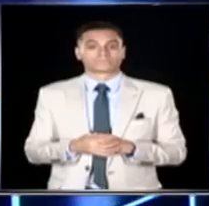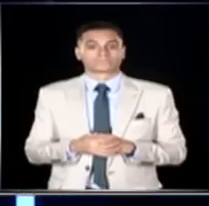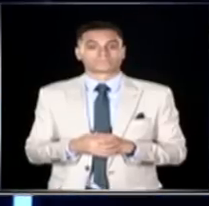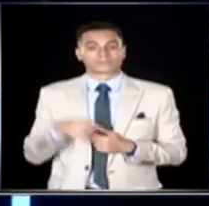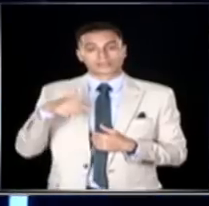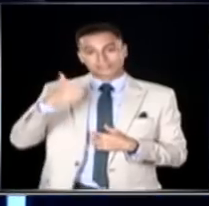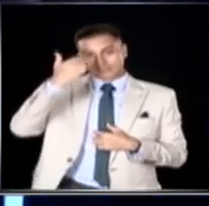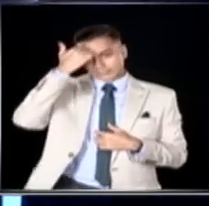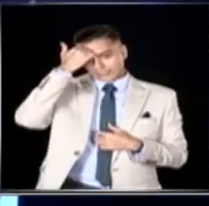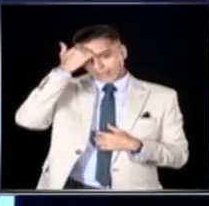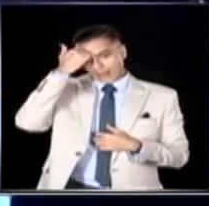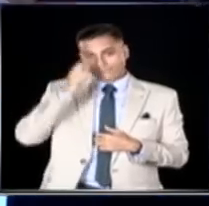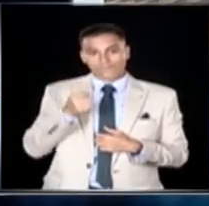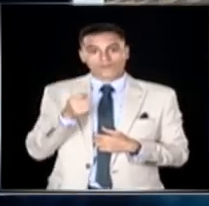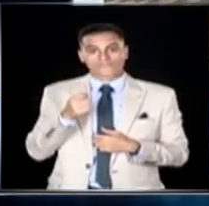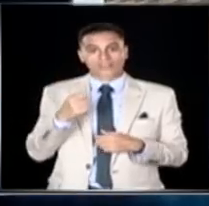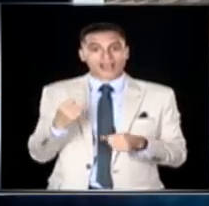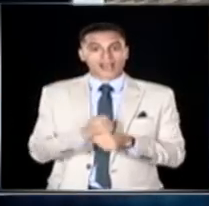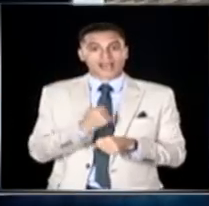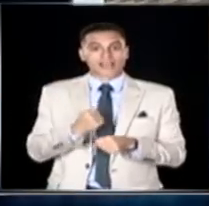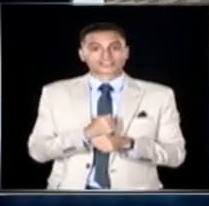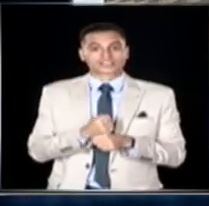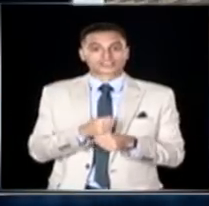6000 مفتاح تشغيل